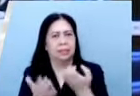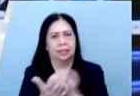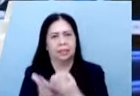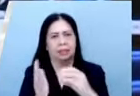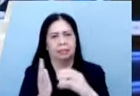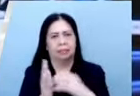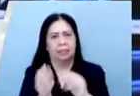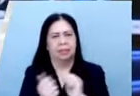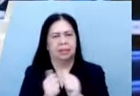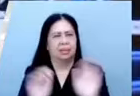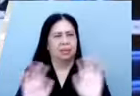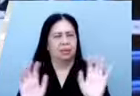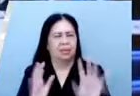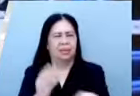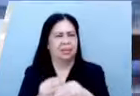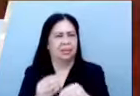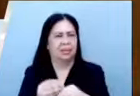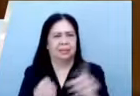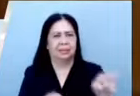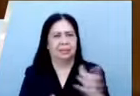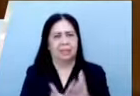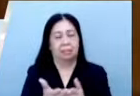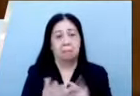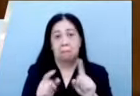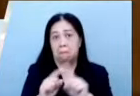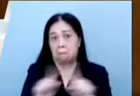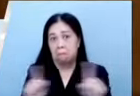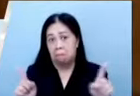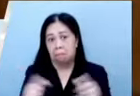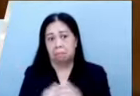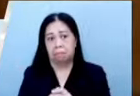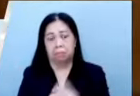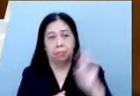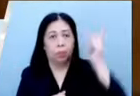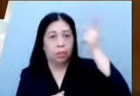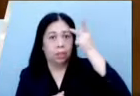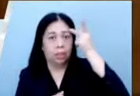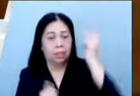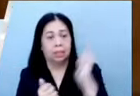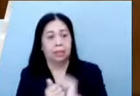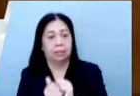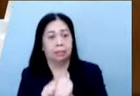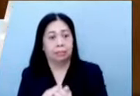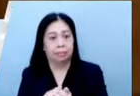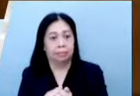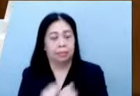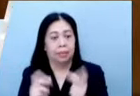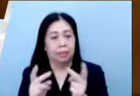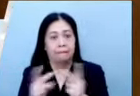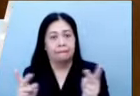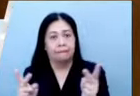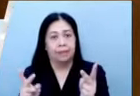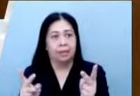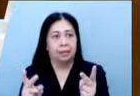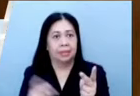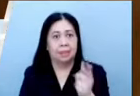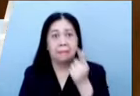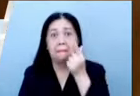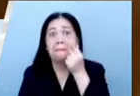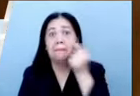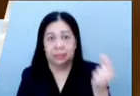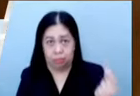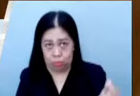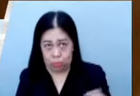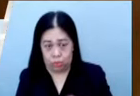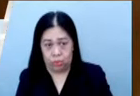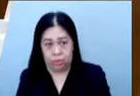nang magdagdag ng iba. Pero... the political amendments is very impossible. It is a